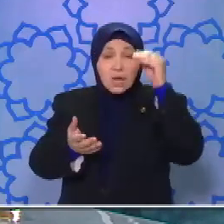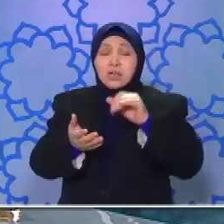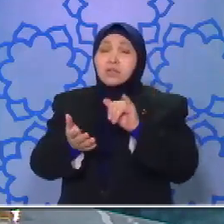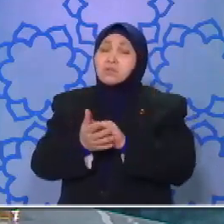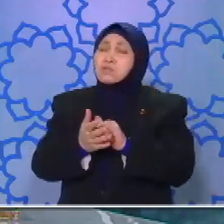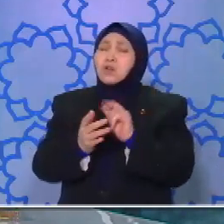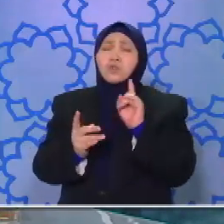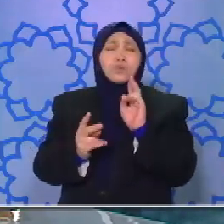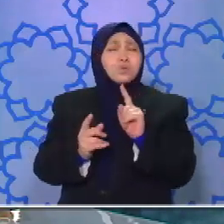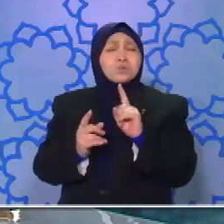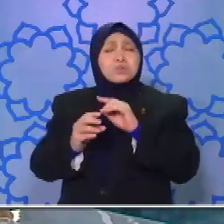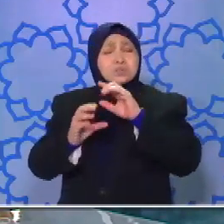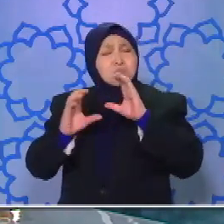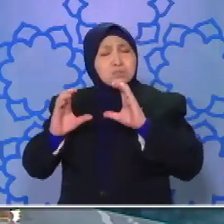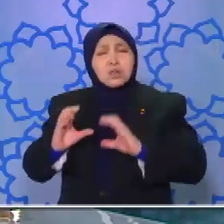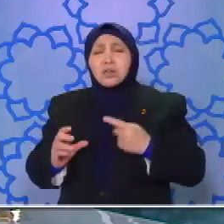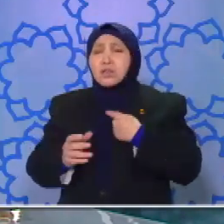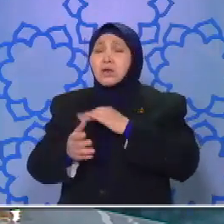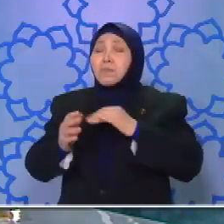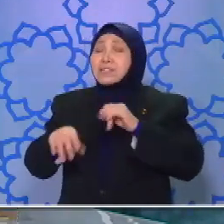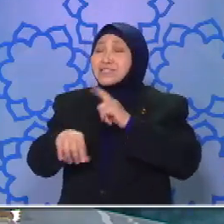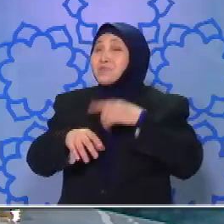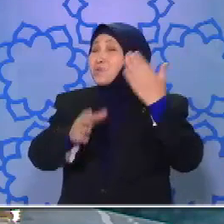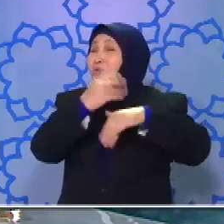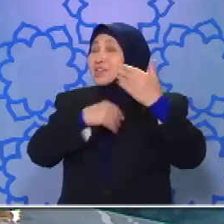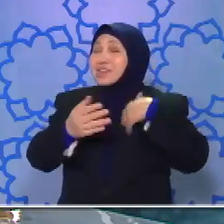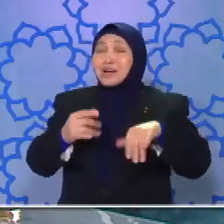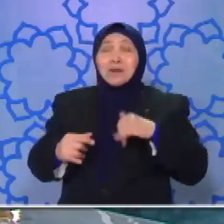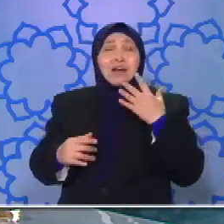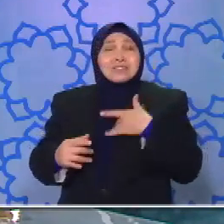sangat indah zaman-zaman kita menuntut ilmu, dan sekarang pun